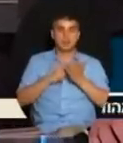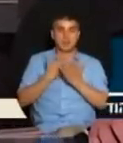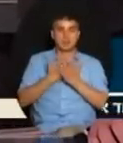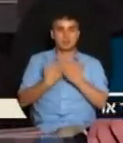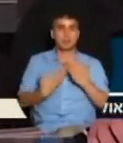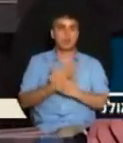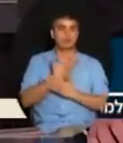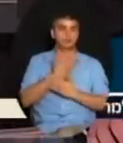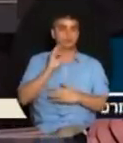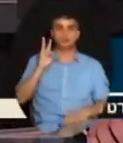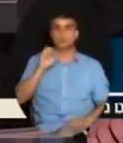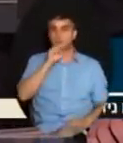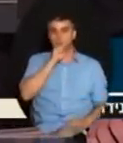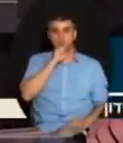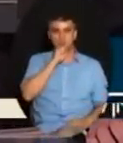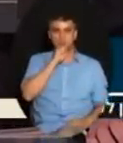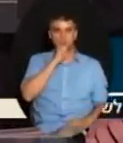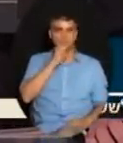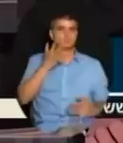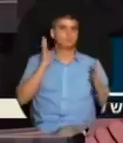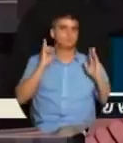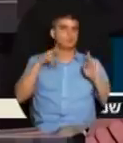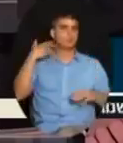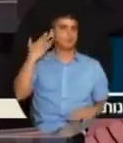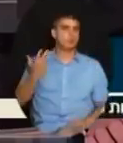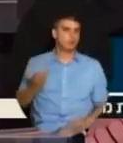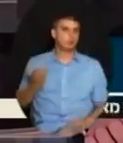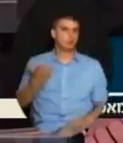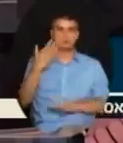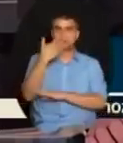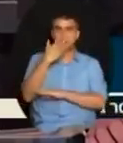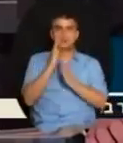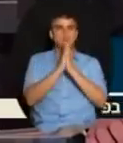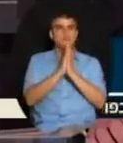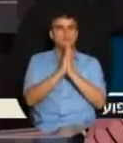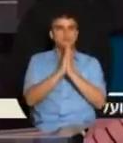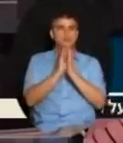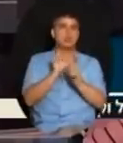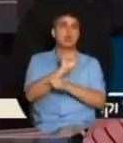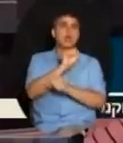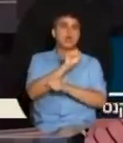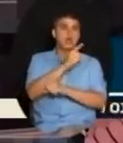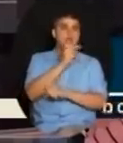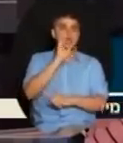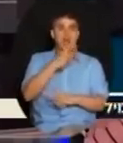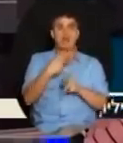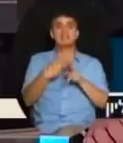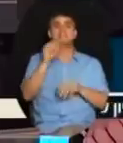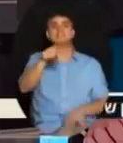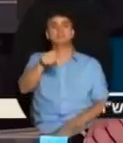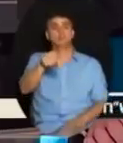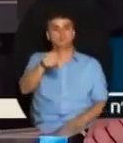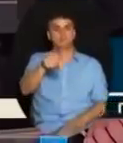מהעדות החדשה של שולה זקן, מאוד יכול להיות שהמדינה תבקש לערער על